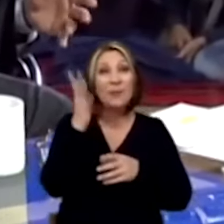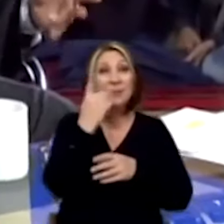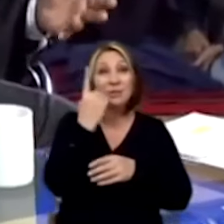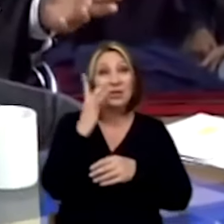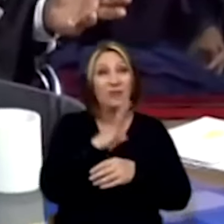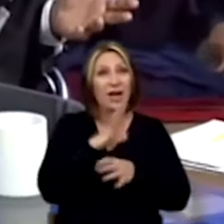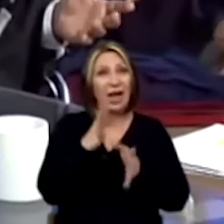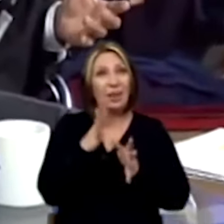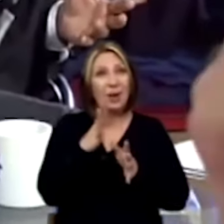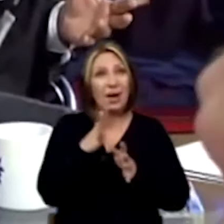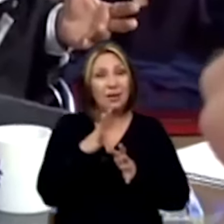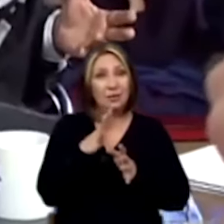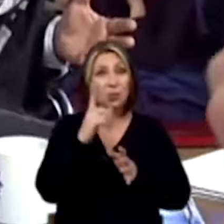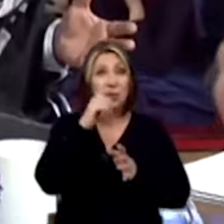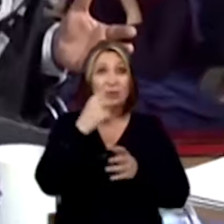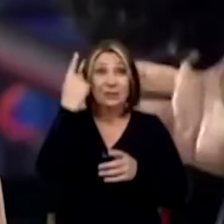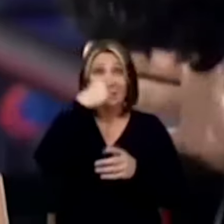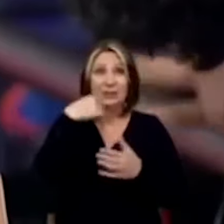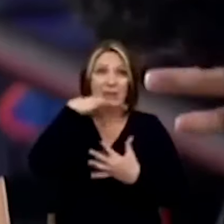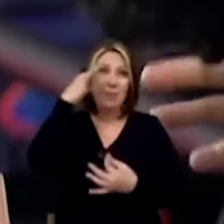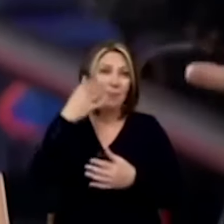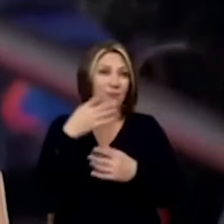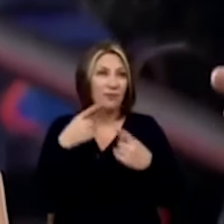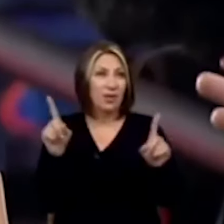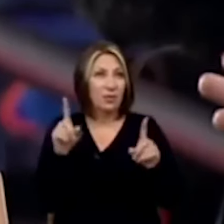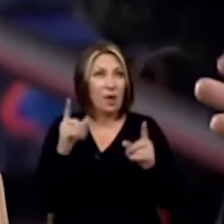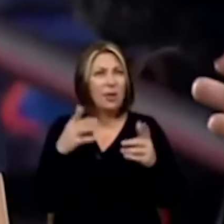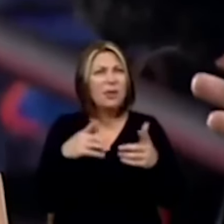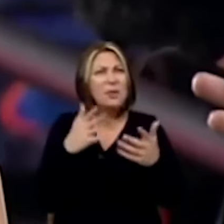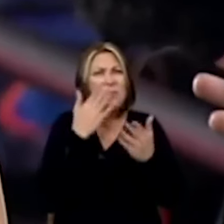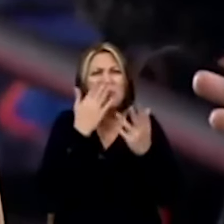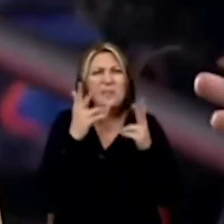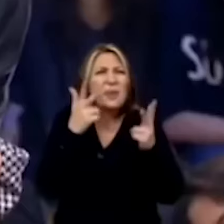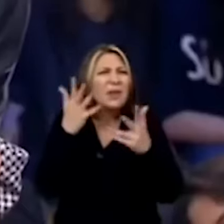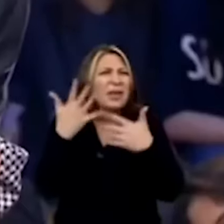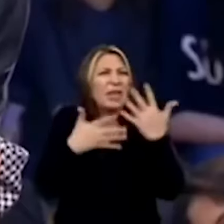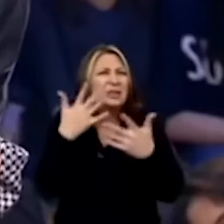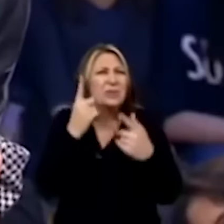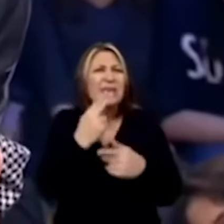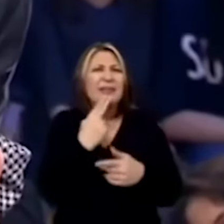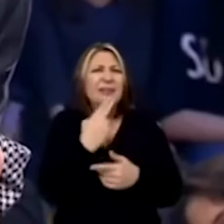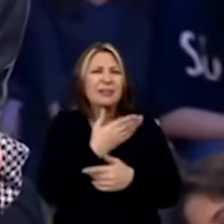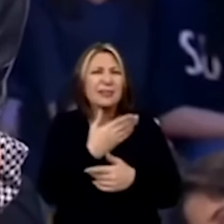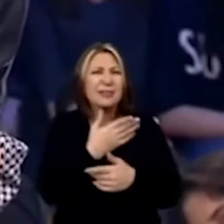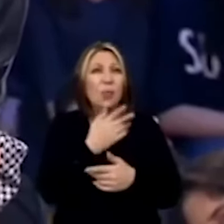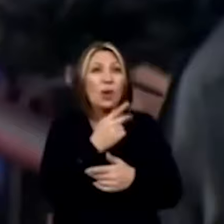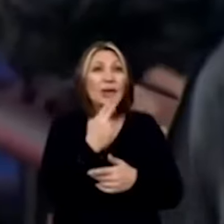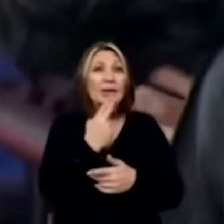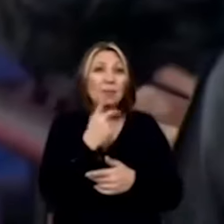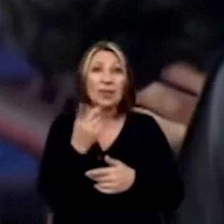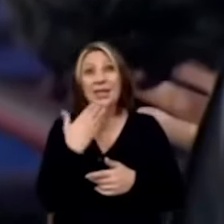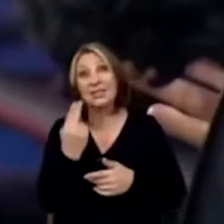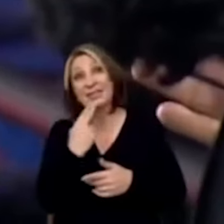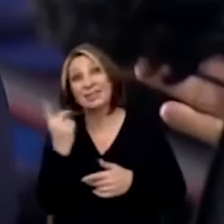şey var galiba. Başka bir karakter. Başka bir karakter var. Hı. Ve o çarpık çırpık bir kadın böyle bir acayip bir kadın. Evet o kadın, bu genç